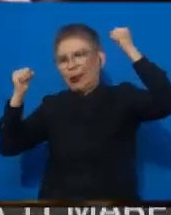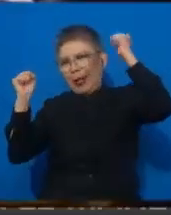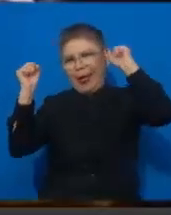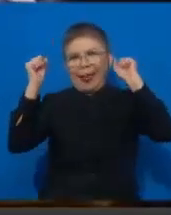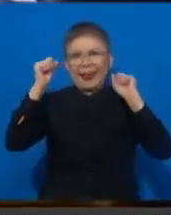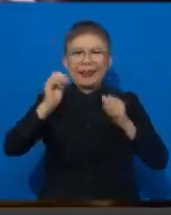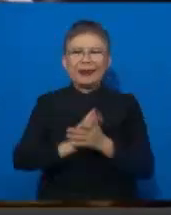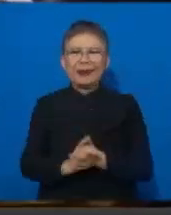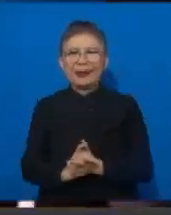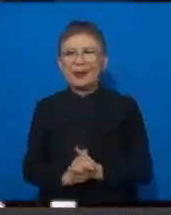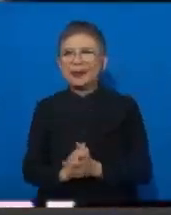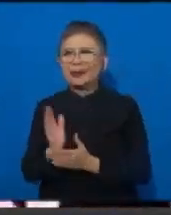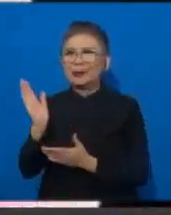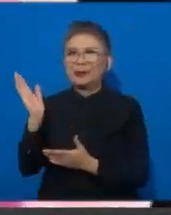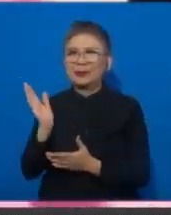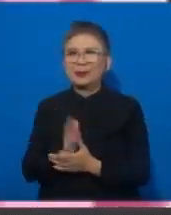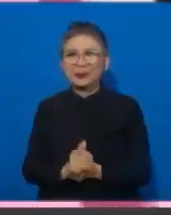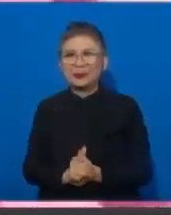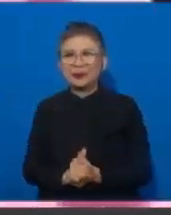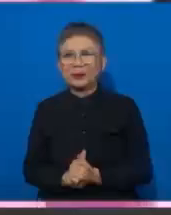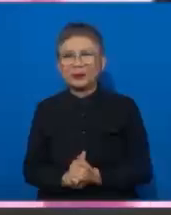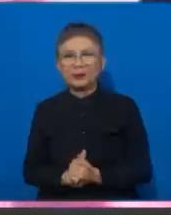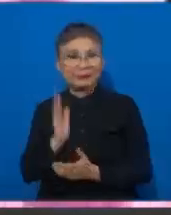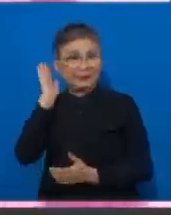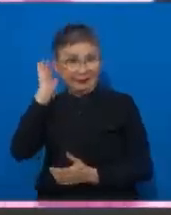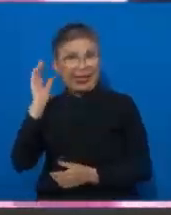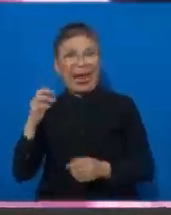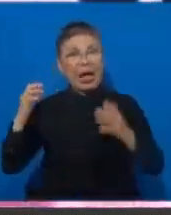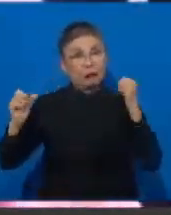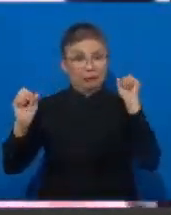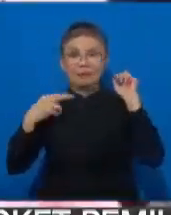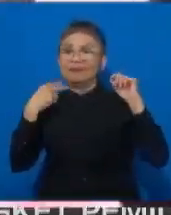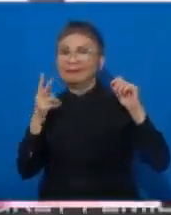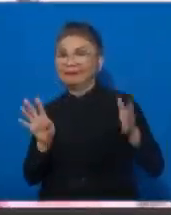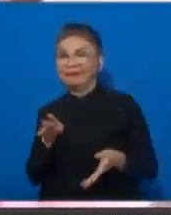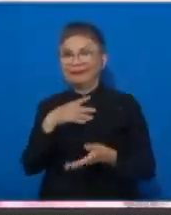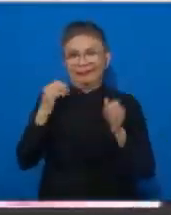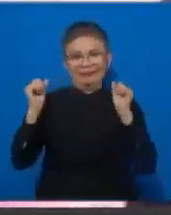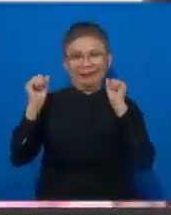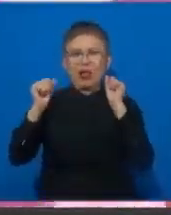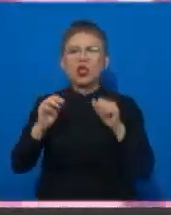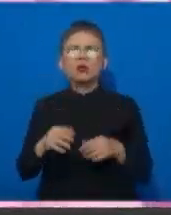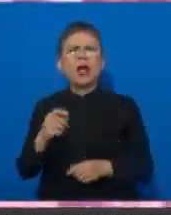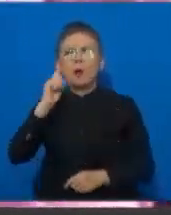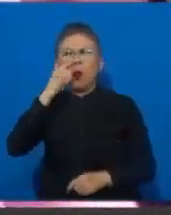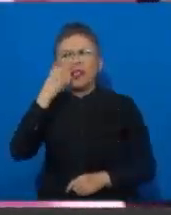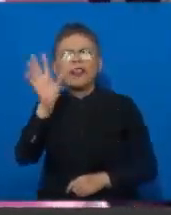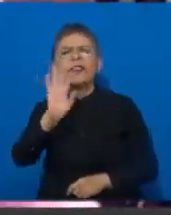antara warga yang mengantre. Senang dengar itu. Dengar musiknya. Ya, benda bosan nunggu ya. Senang.